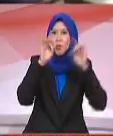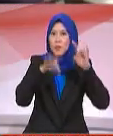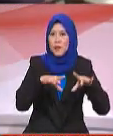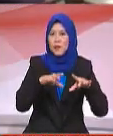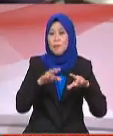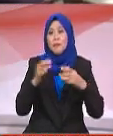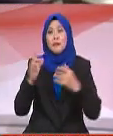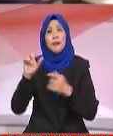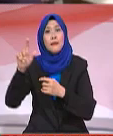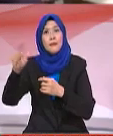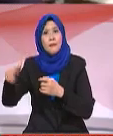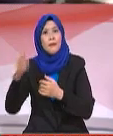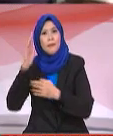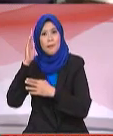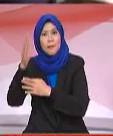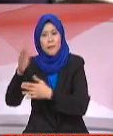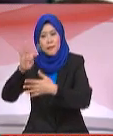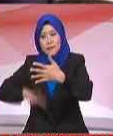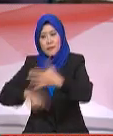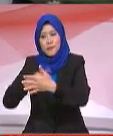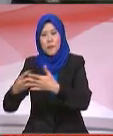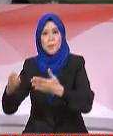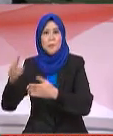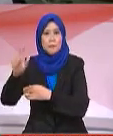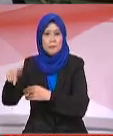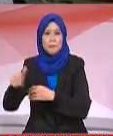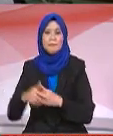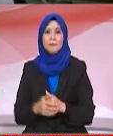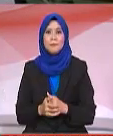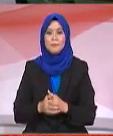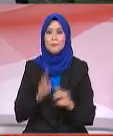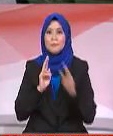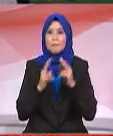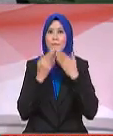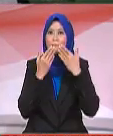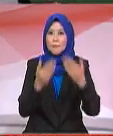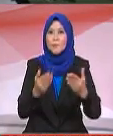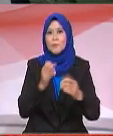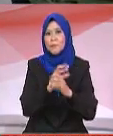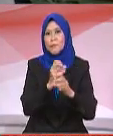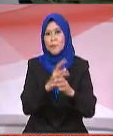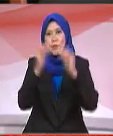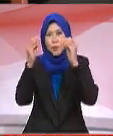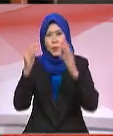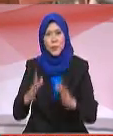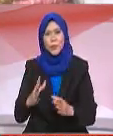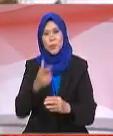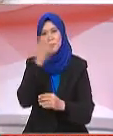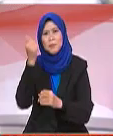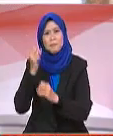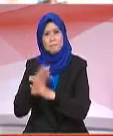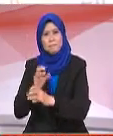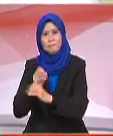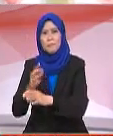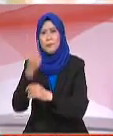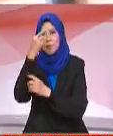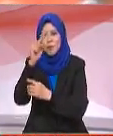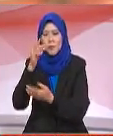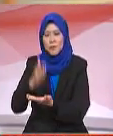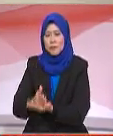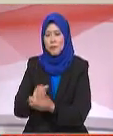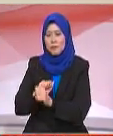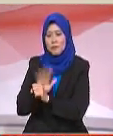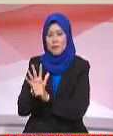akan menduduki peperiksaan yang akan dijadualkan kelak. Beliau juga berterima kasih atas usaha pihak guru yang telah berusaha keras untuk